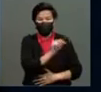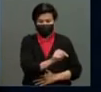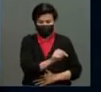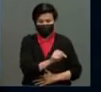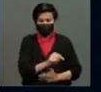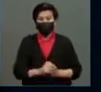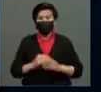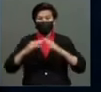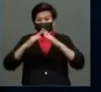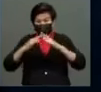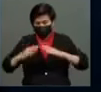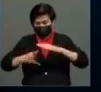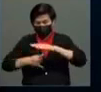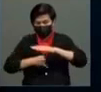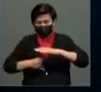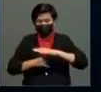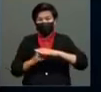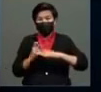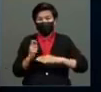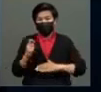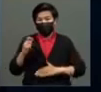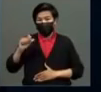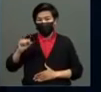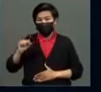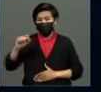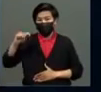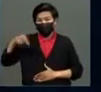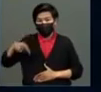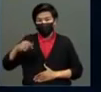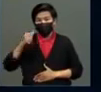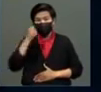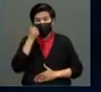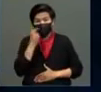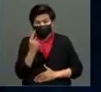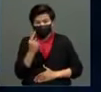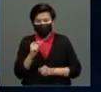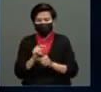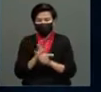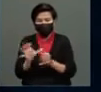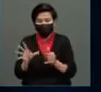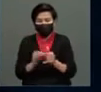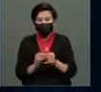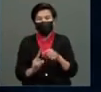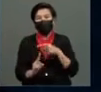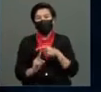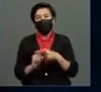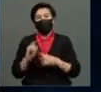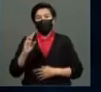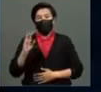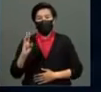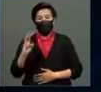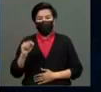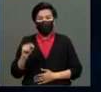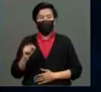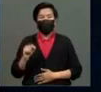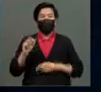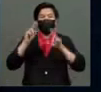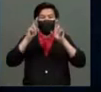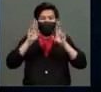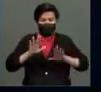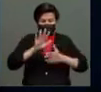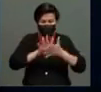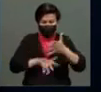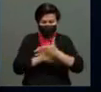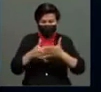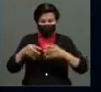ที่ ASQ Day 1ก็เจอไปอีก6รายกับเรียนว่านี่คือระบบของการดูแล